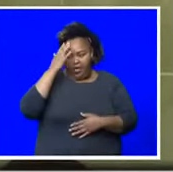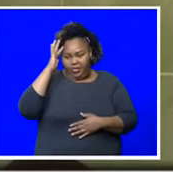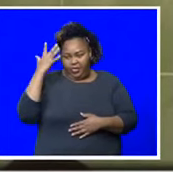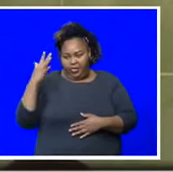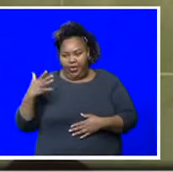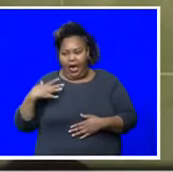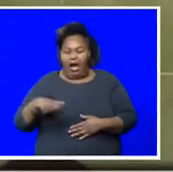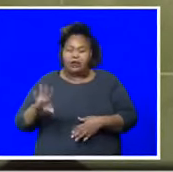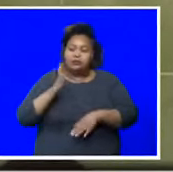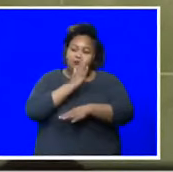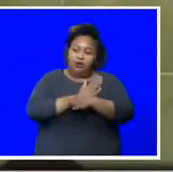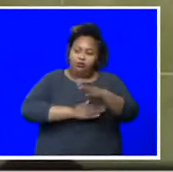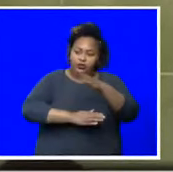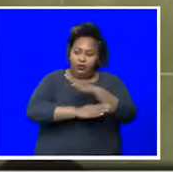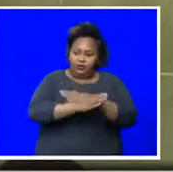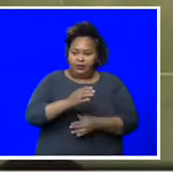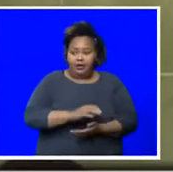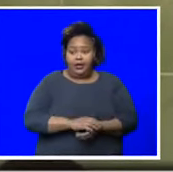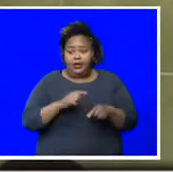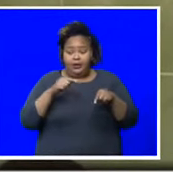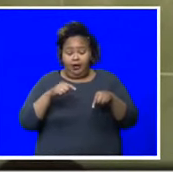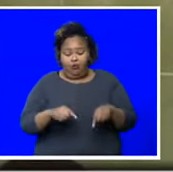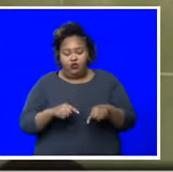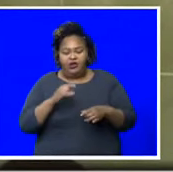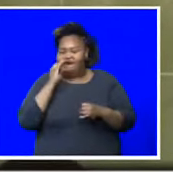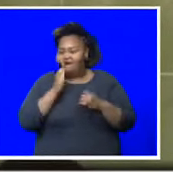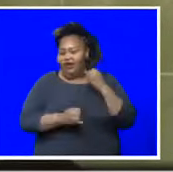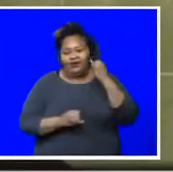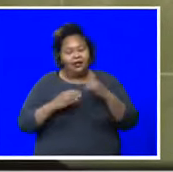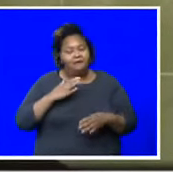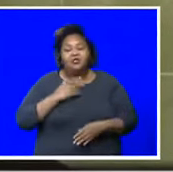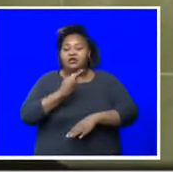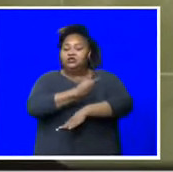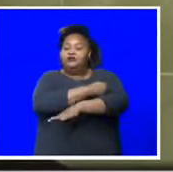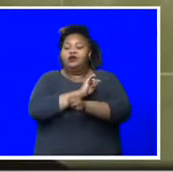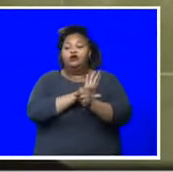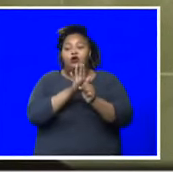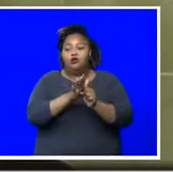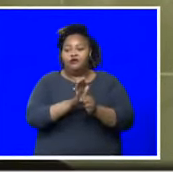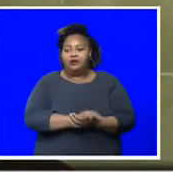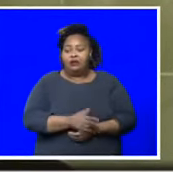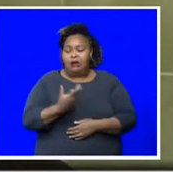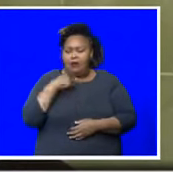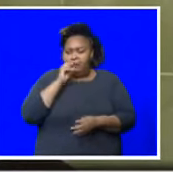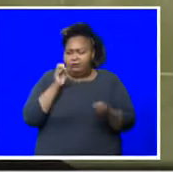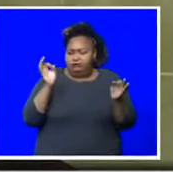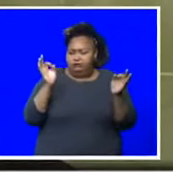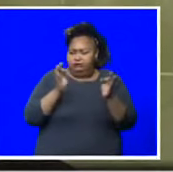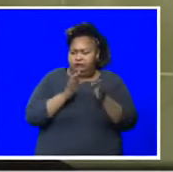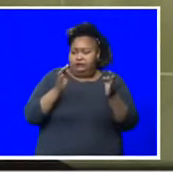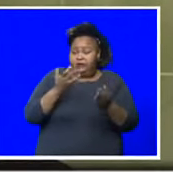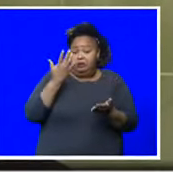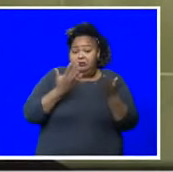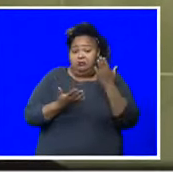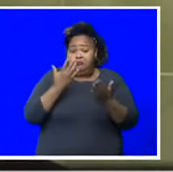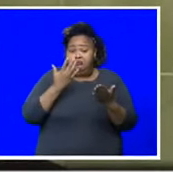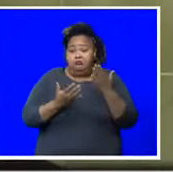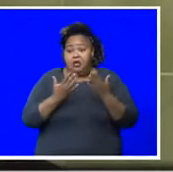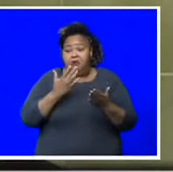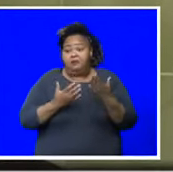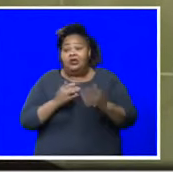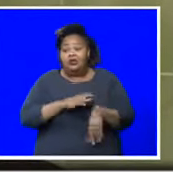noma kukhona nje kwesaba ukuthi ish nami nangakhanza ukuthi sekuba nenkinga yokugula ngengqondo